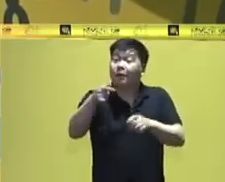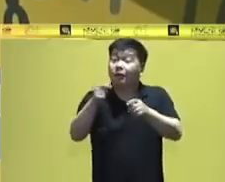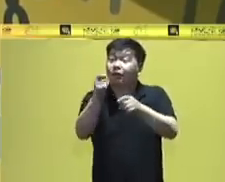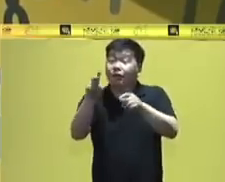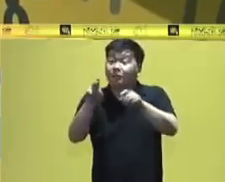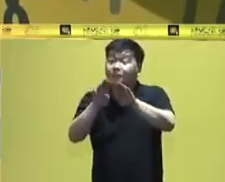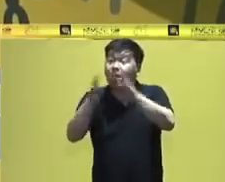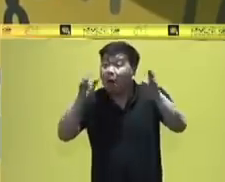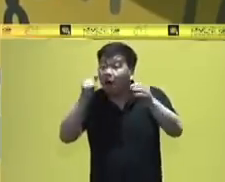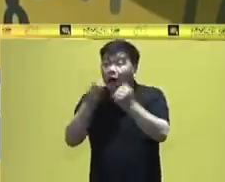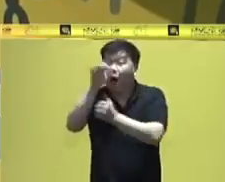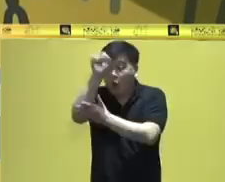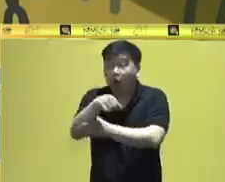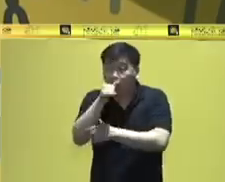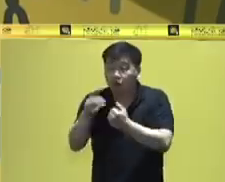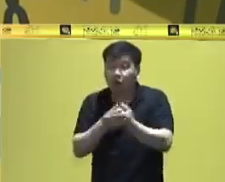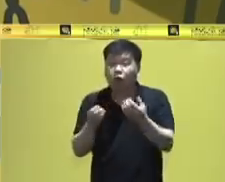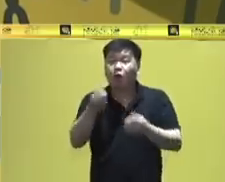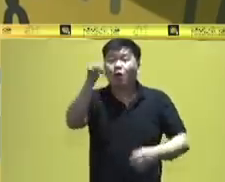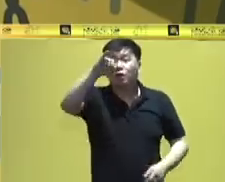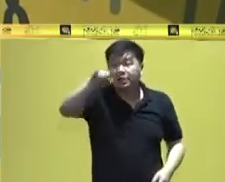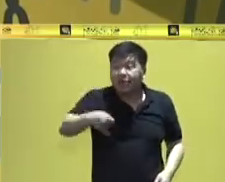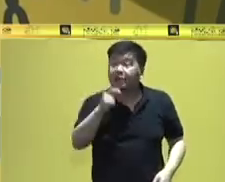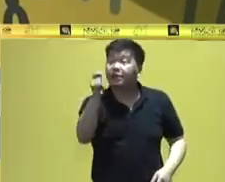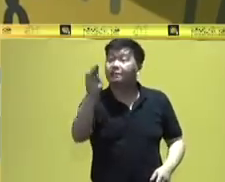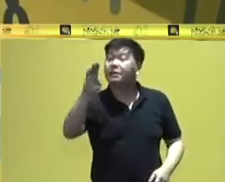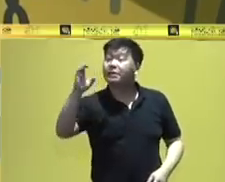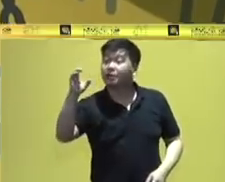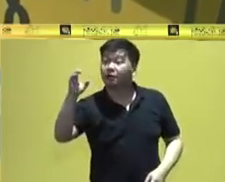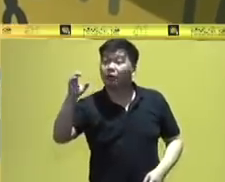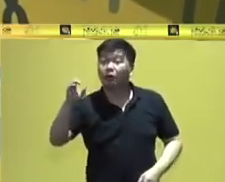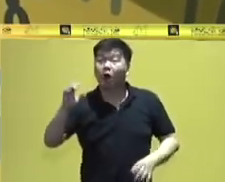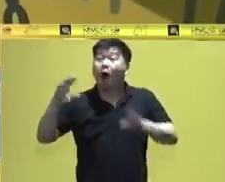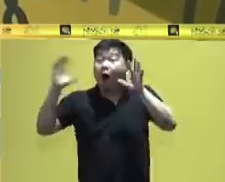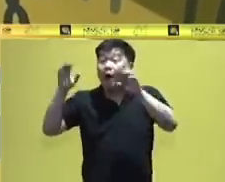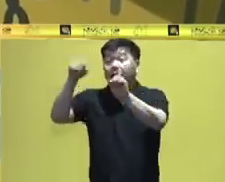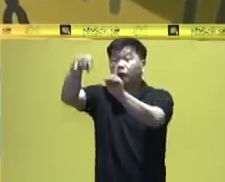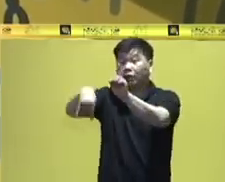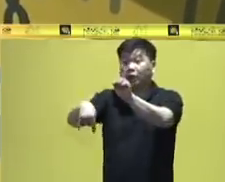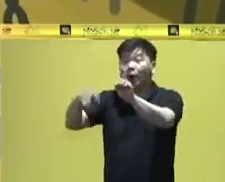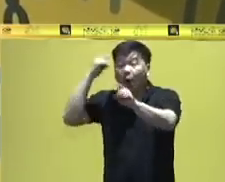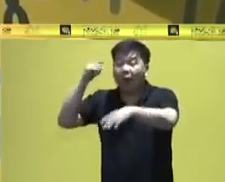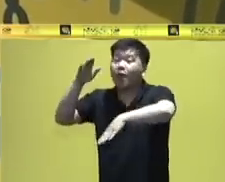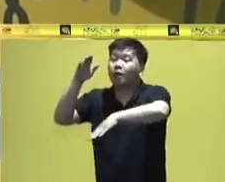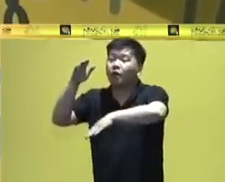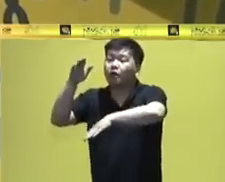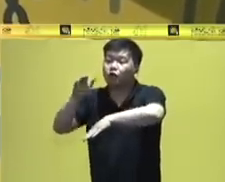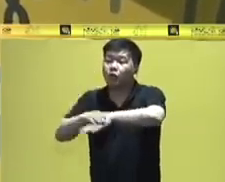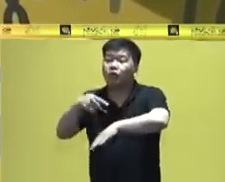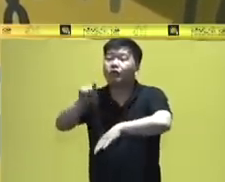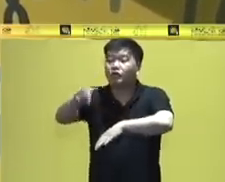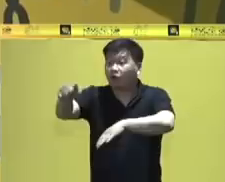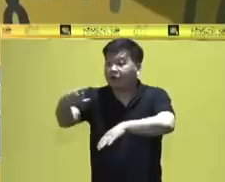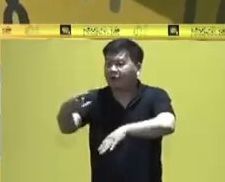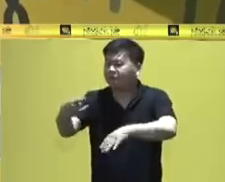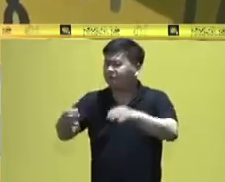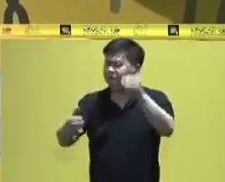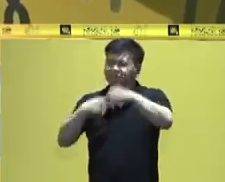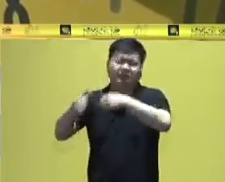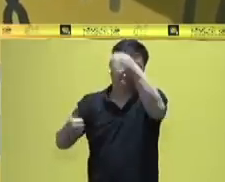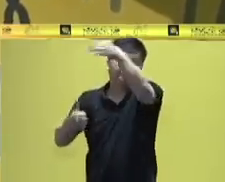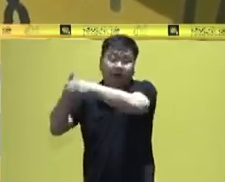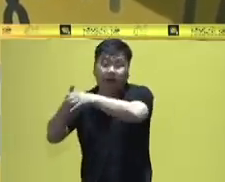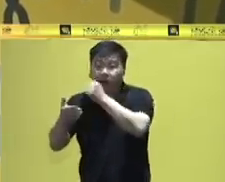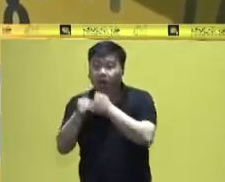신뢰도 1등 아닙니까? 지금 국민들 사이에 손석희 사장에게 전권을 홍석현 회장이 줘가지고 그